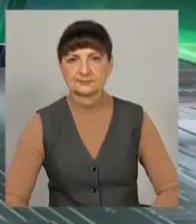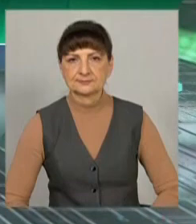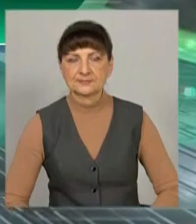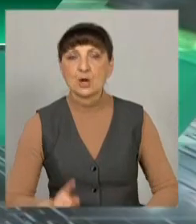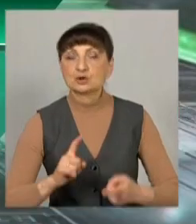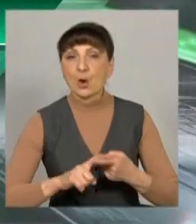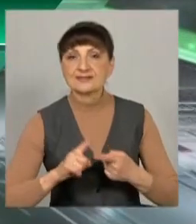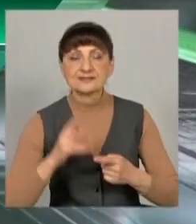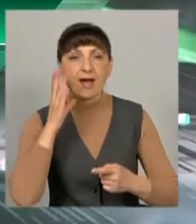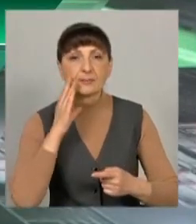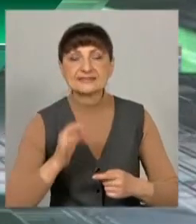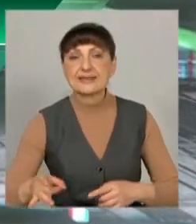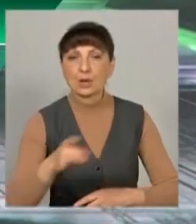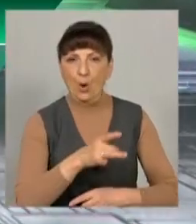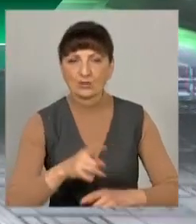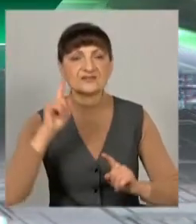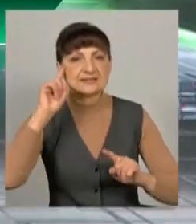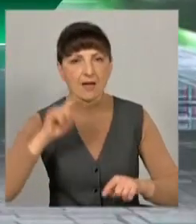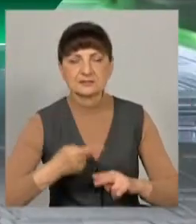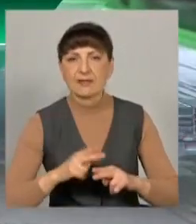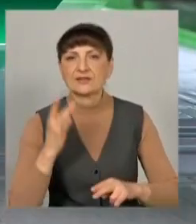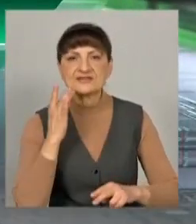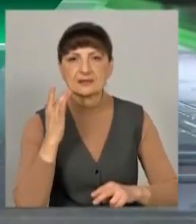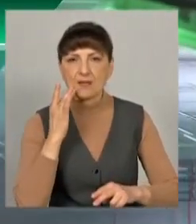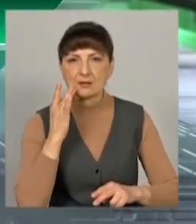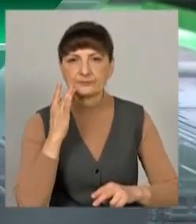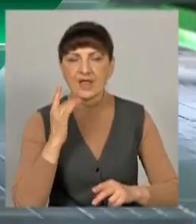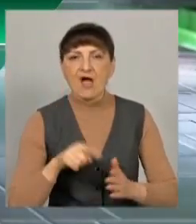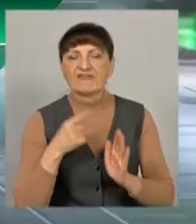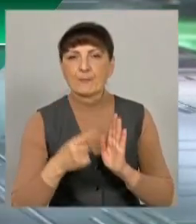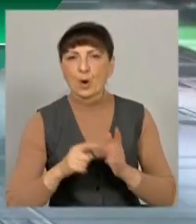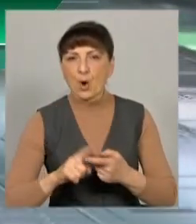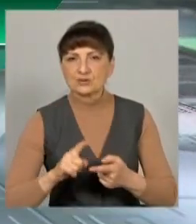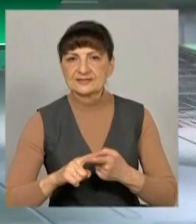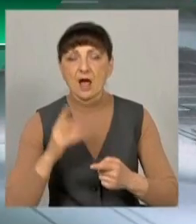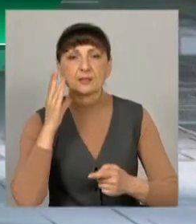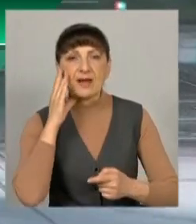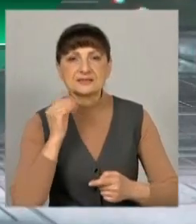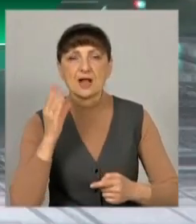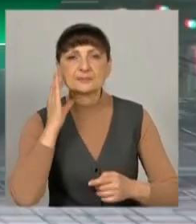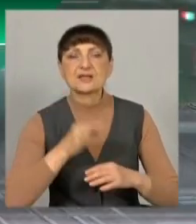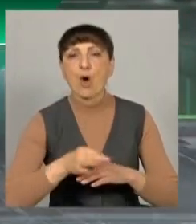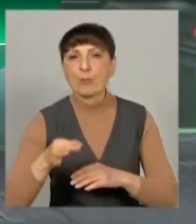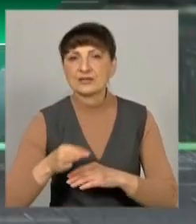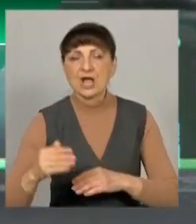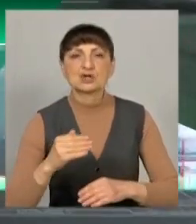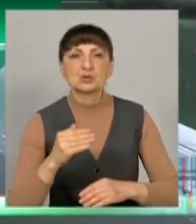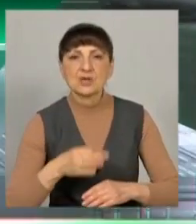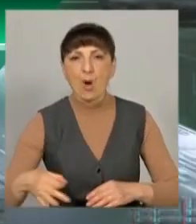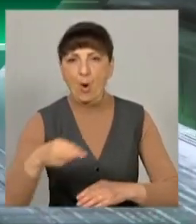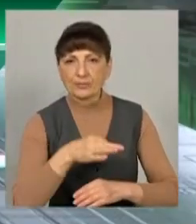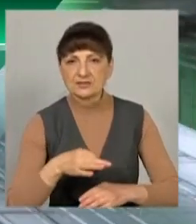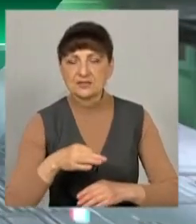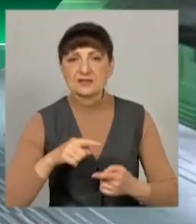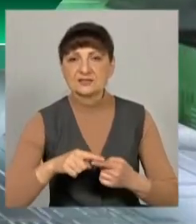Что касается Алматинского региона, вы знаете, это всегда вопрос, ну вообще Алматинского, Алматинской области, Жетсузской области, этот вопрос всегда